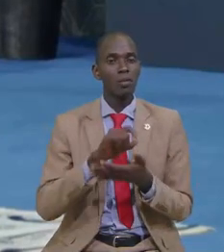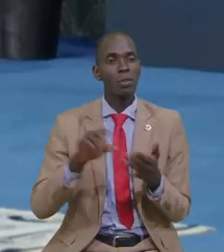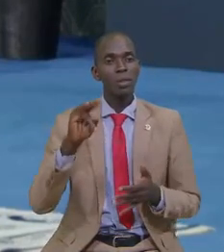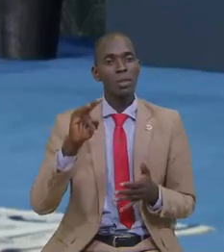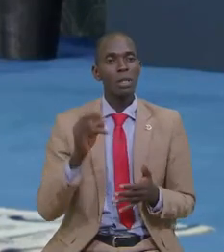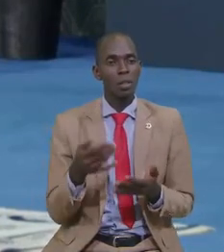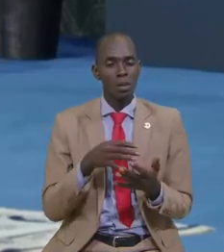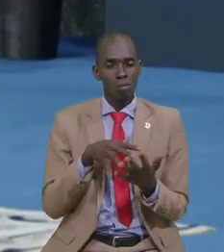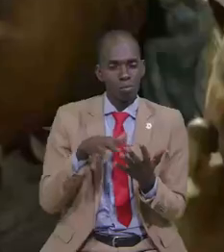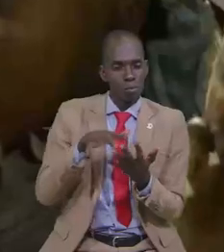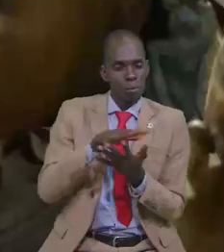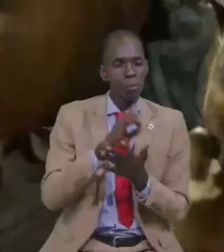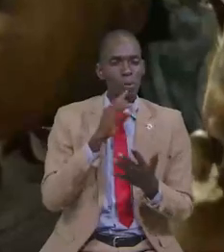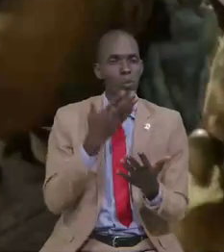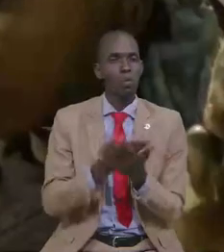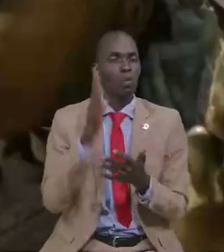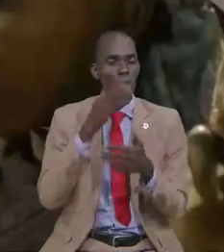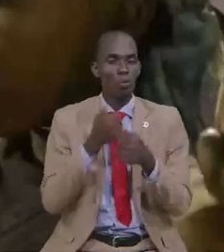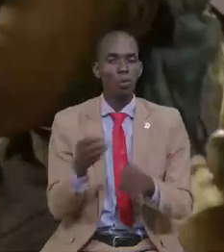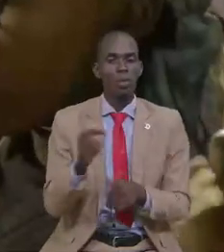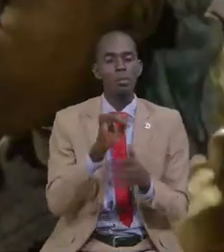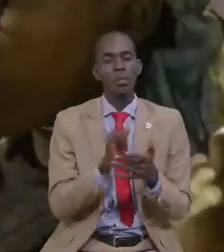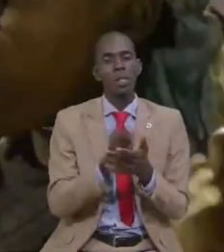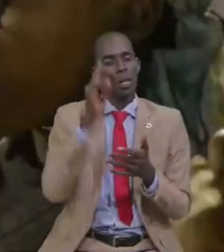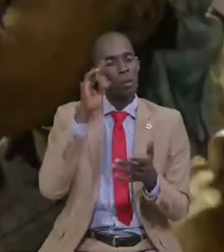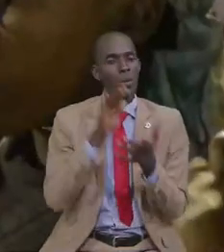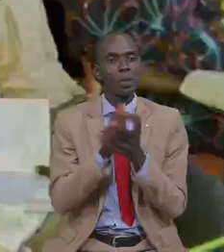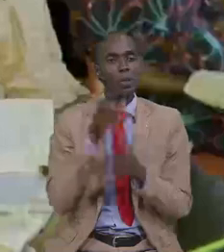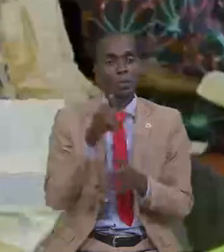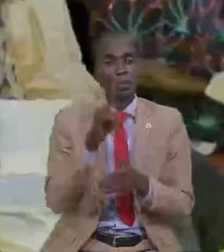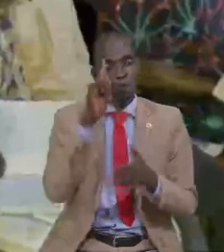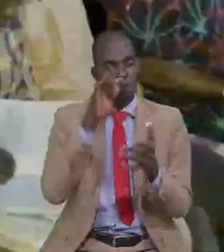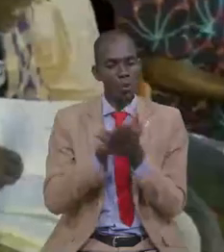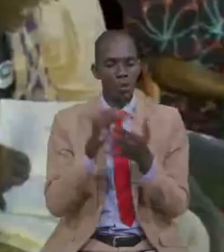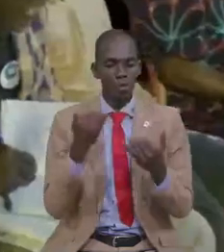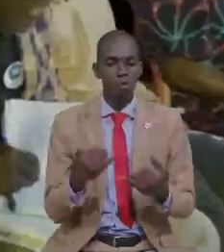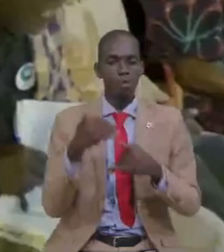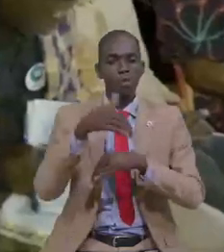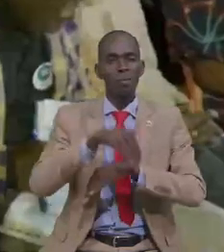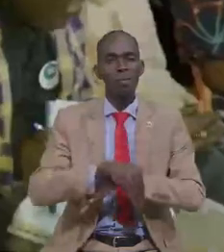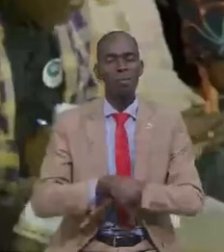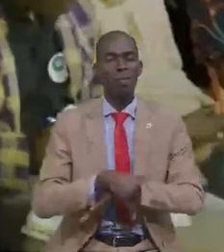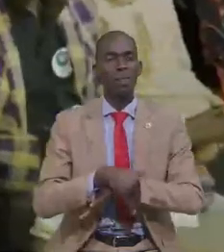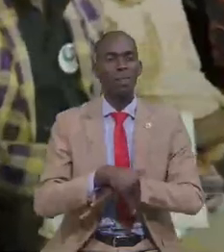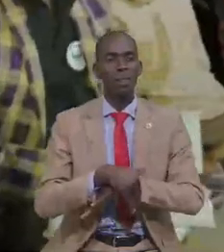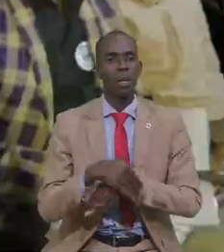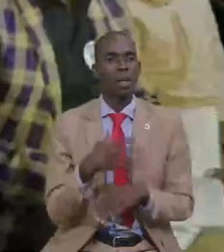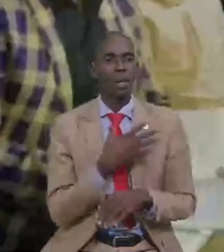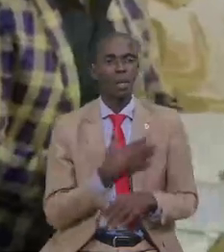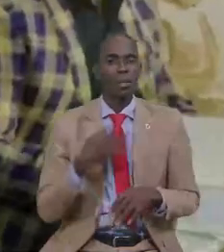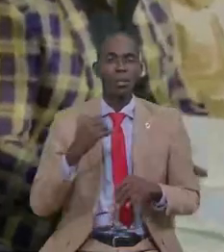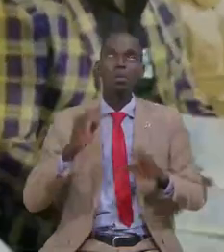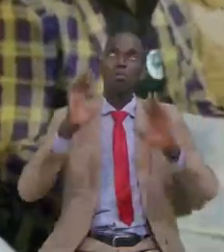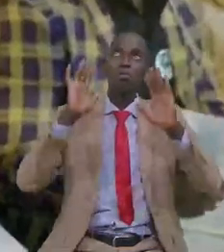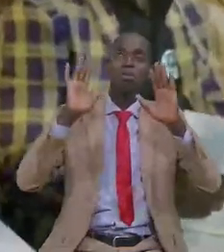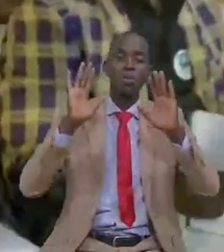miracles qui accompagneront ceux qui auront cru. Vous allez croire ce soir, vous allez croire ce soir. Et les